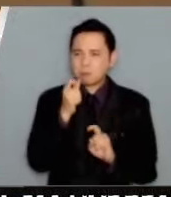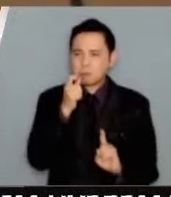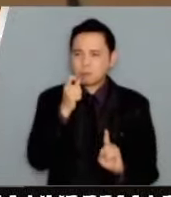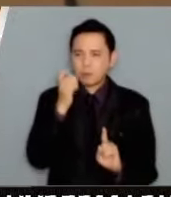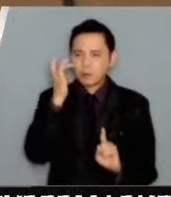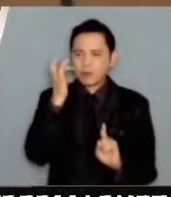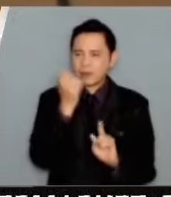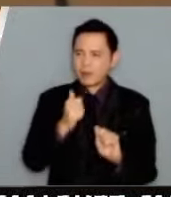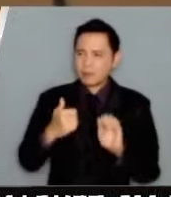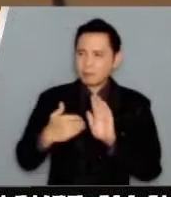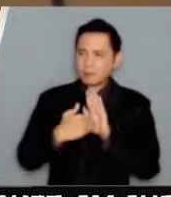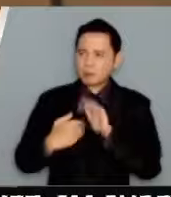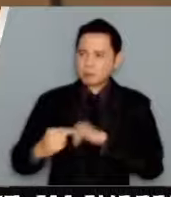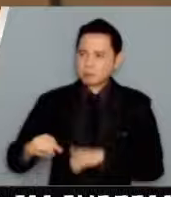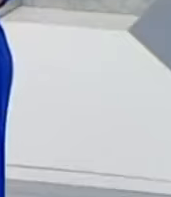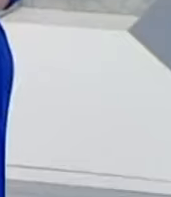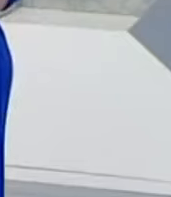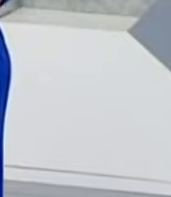sa salita.